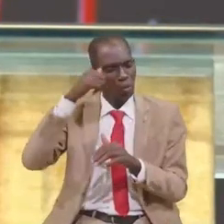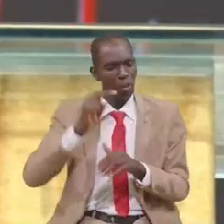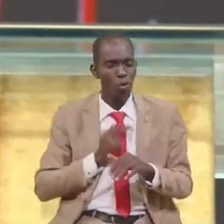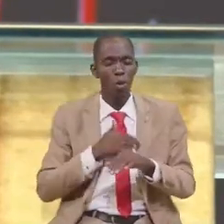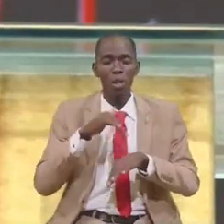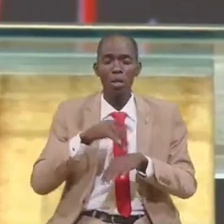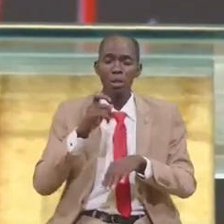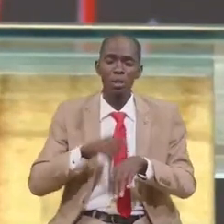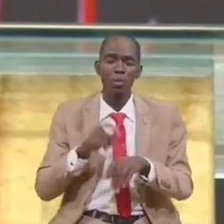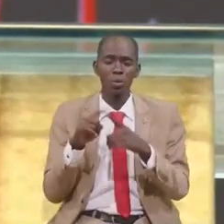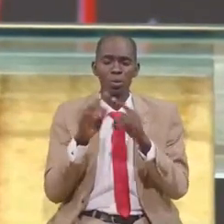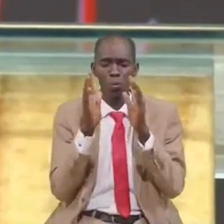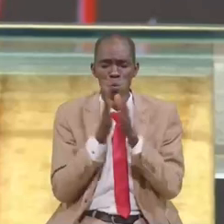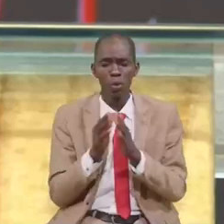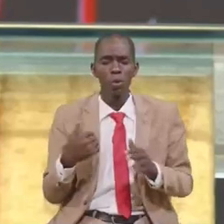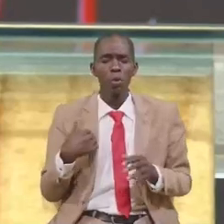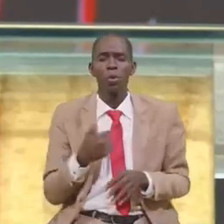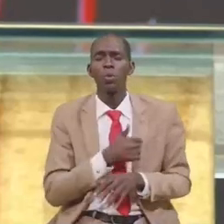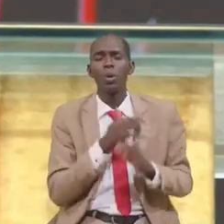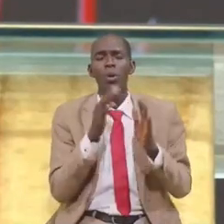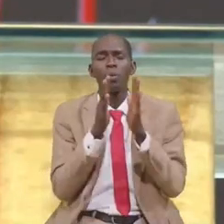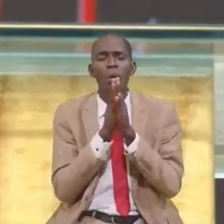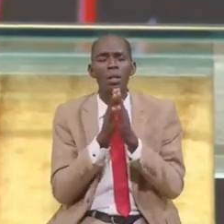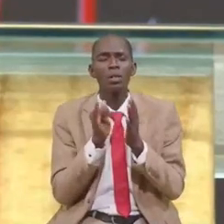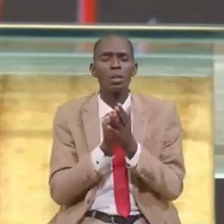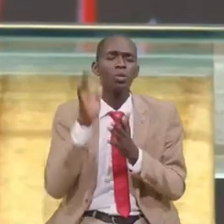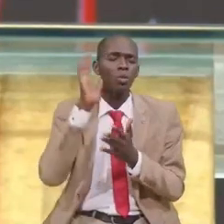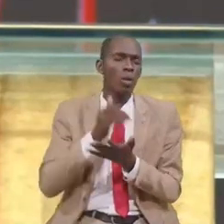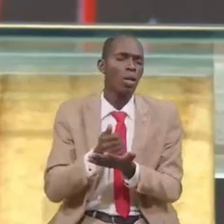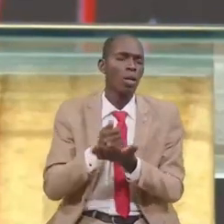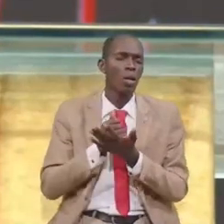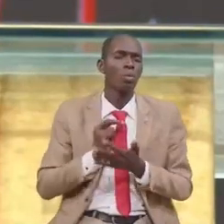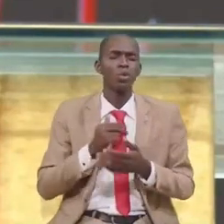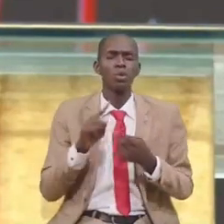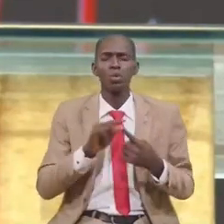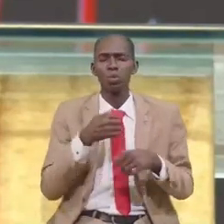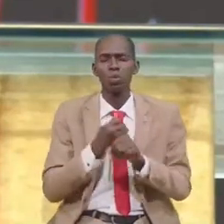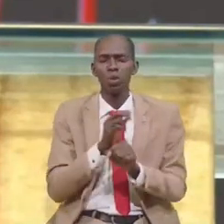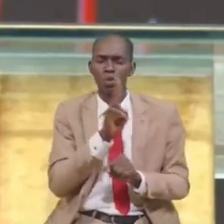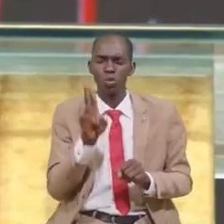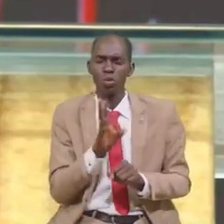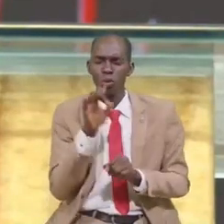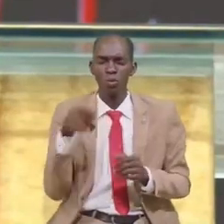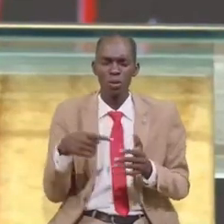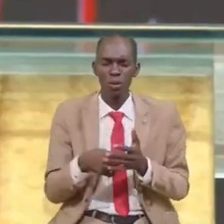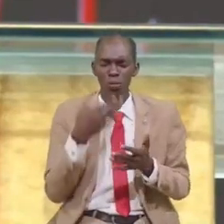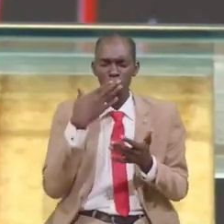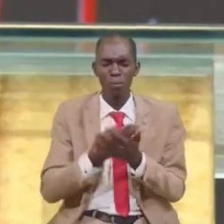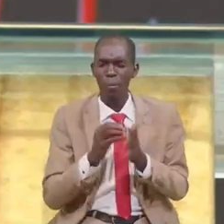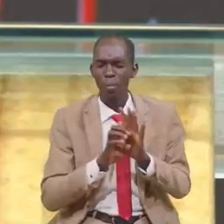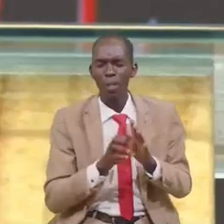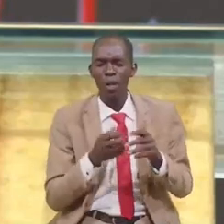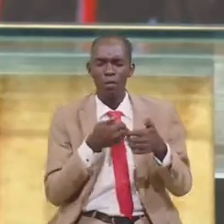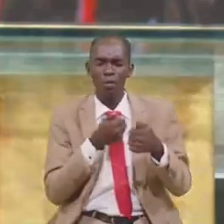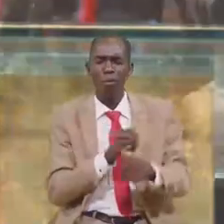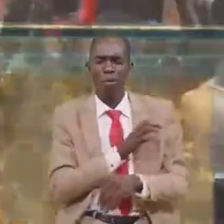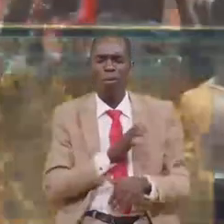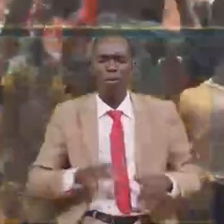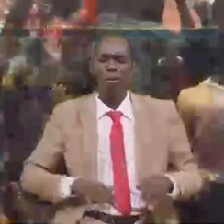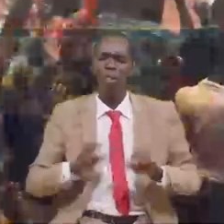prier et Seigneur, nous prions que tu nous aides à faire usage de ce modèle en suivant Christ et que tu